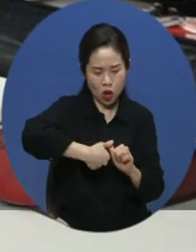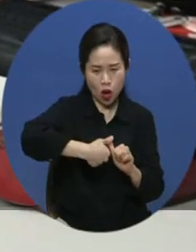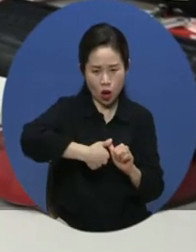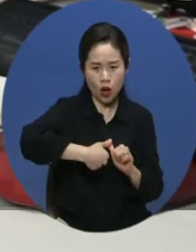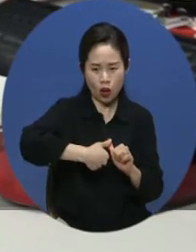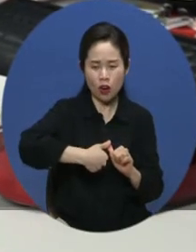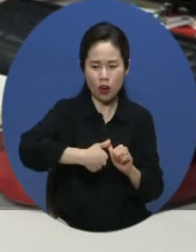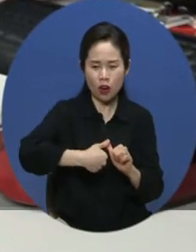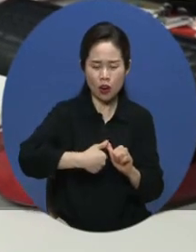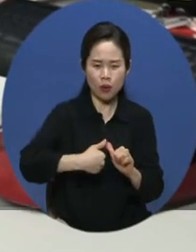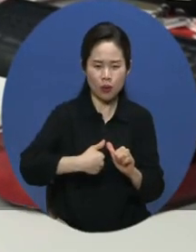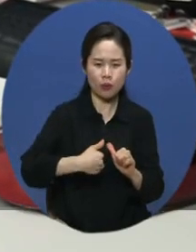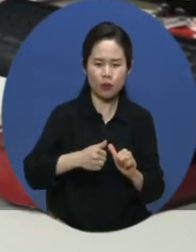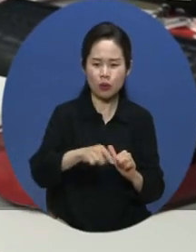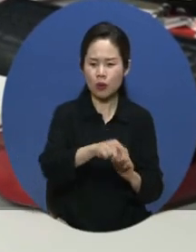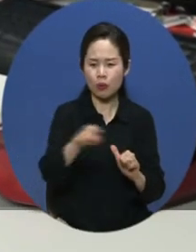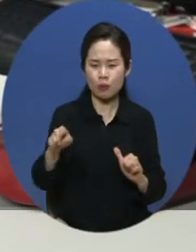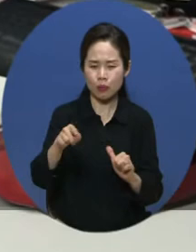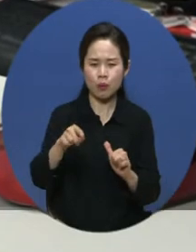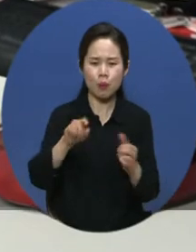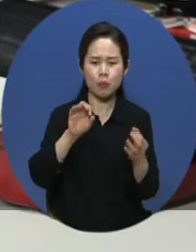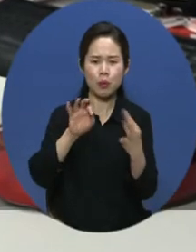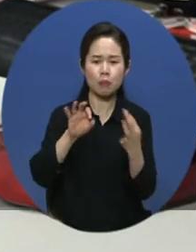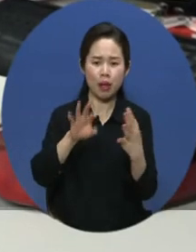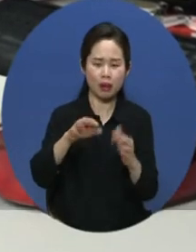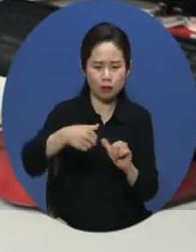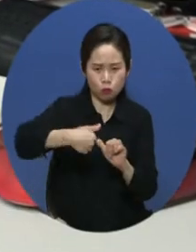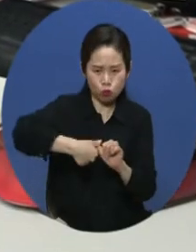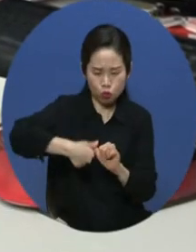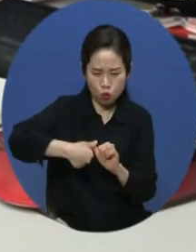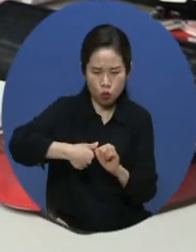피드백을 반영을 많이 하려고 노력하고 있습니다.